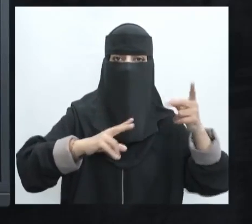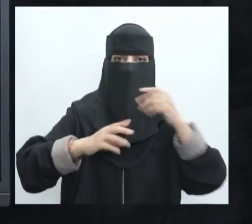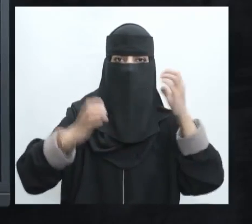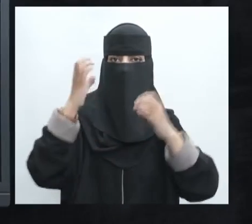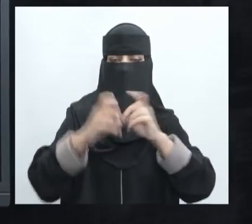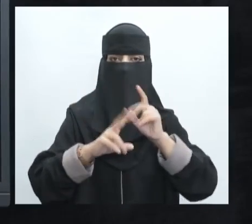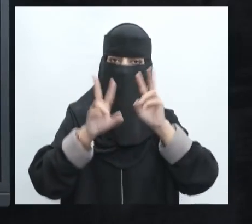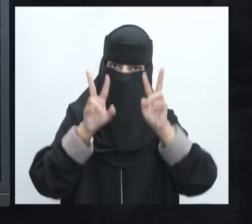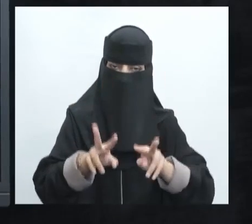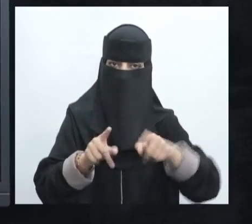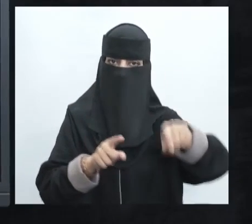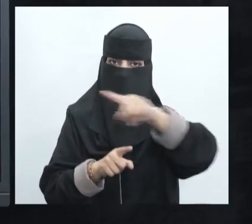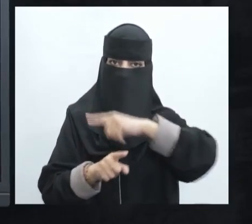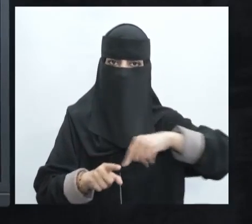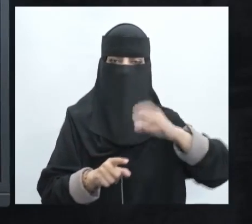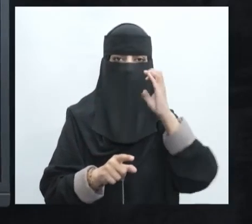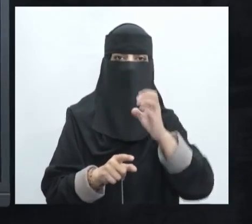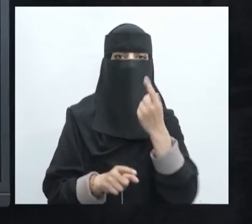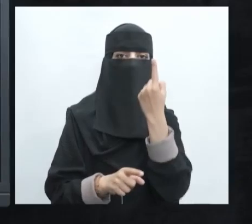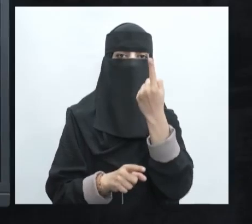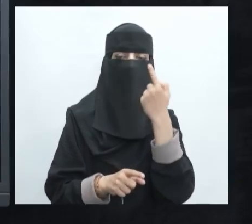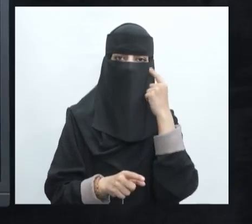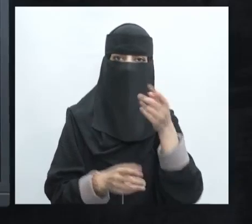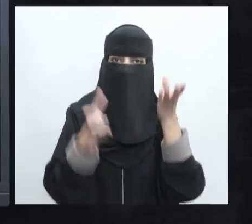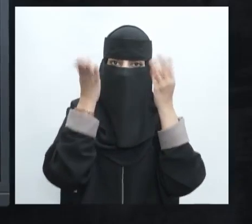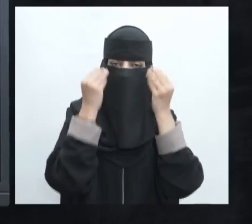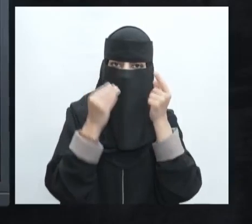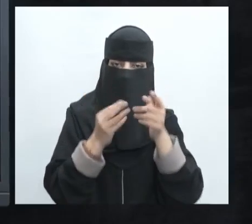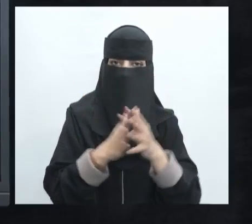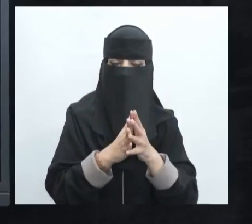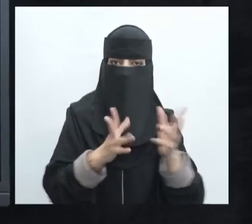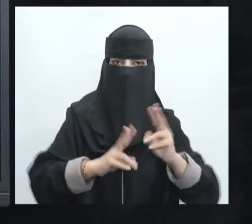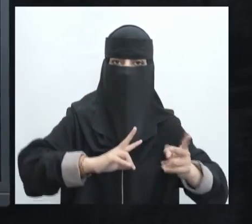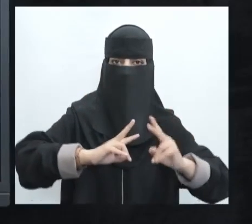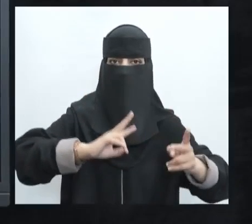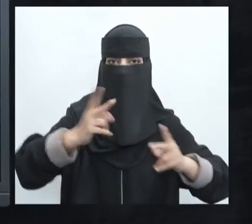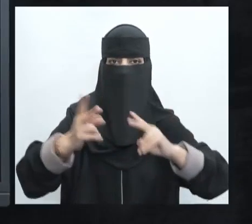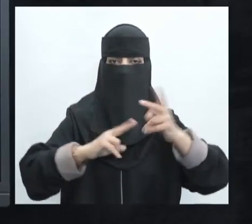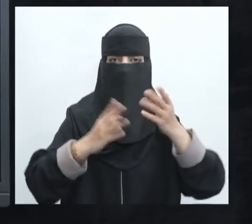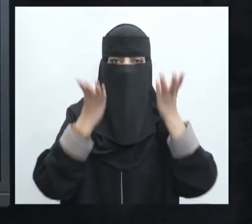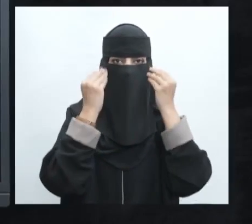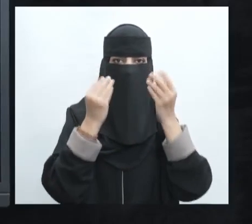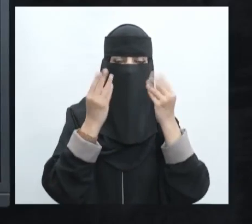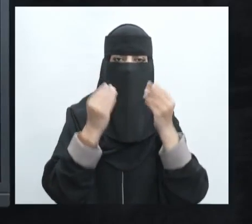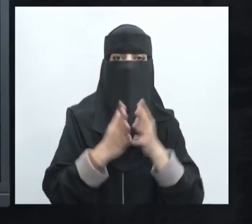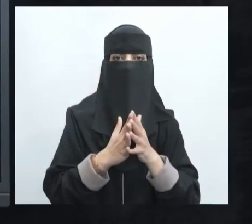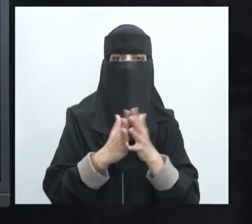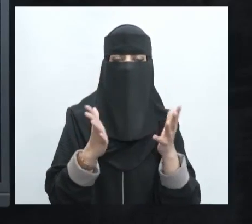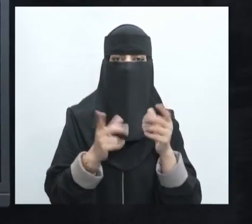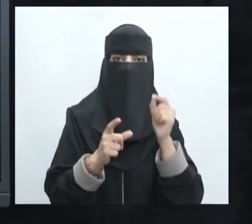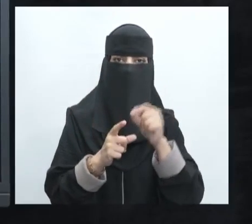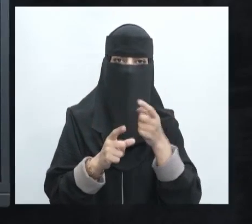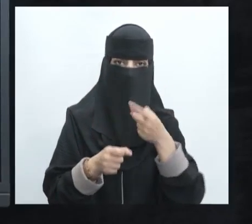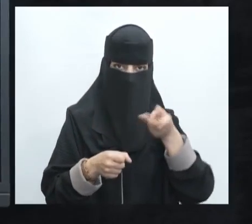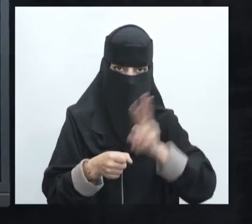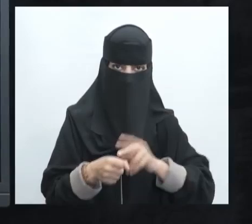للشك فيها. وتعلمنا وتعرفنا كذلك إلى العديد والعديد والعديد من المعلومات، ولكن